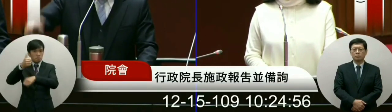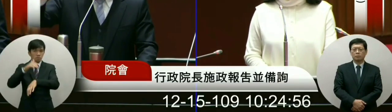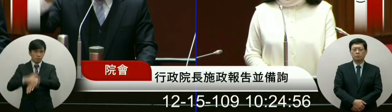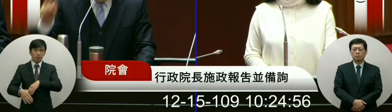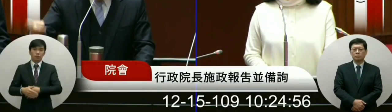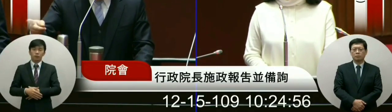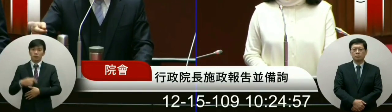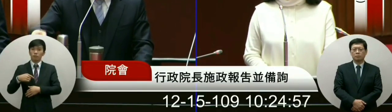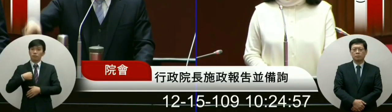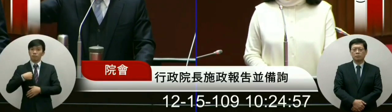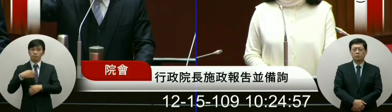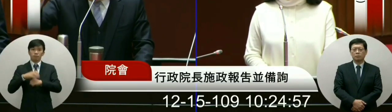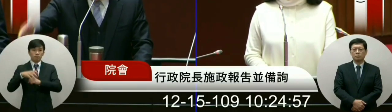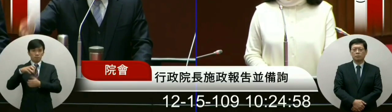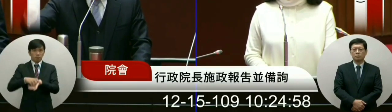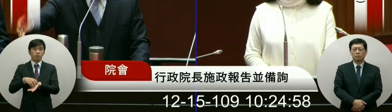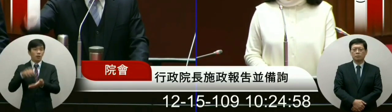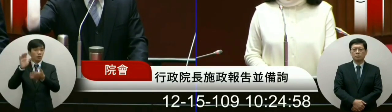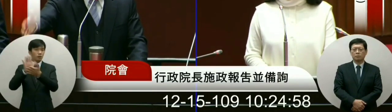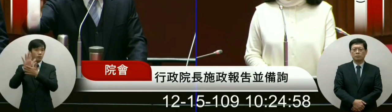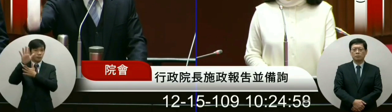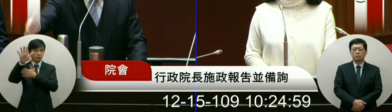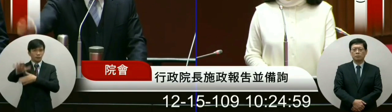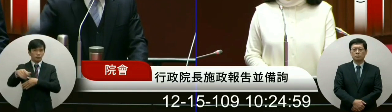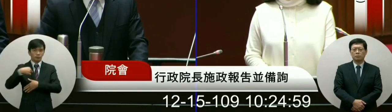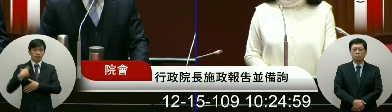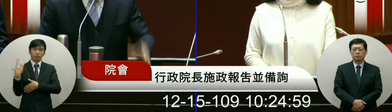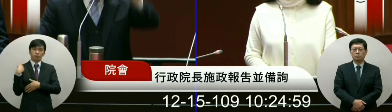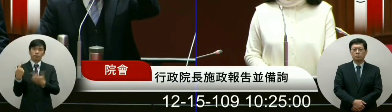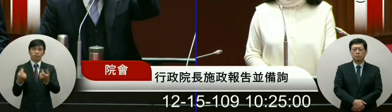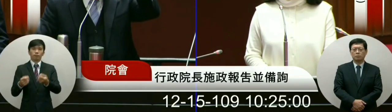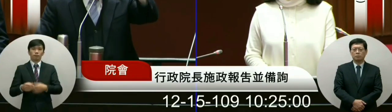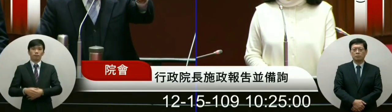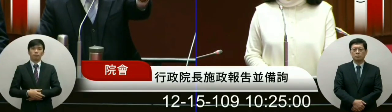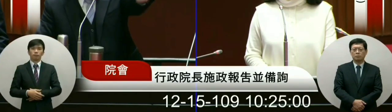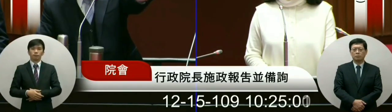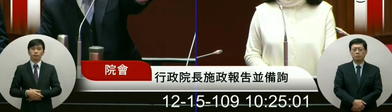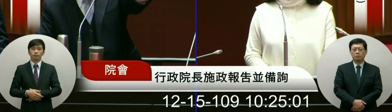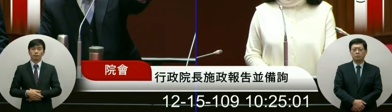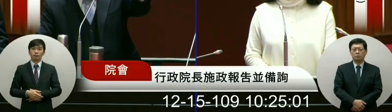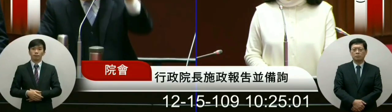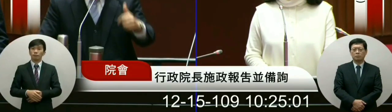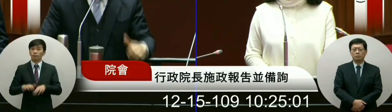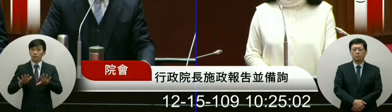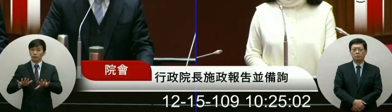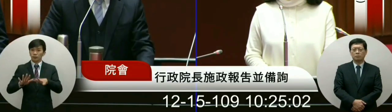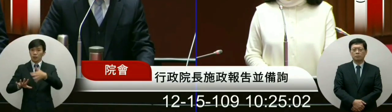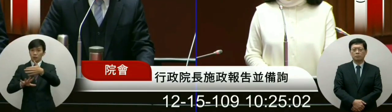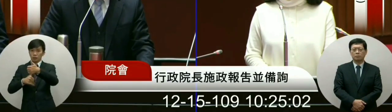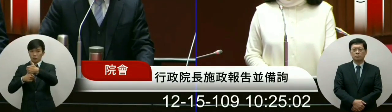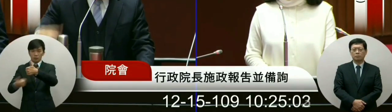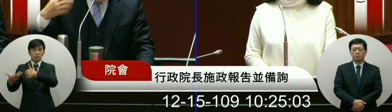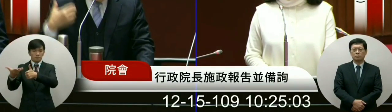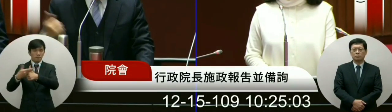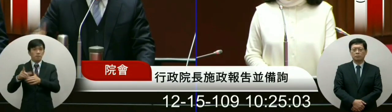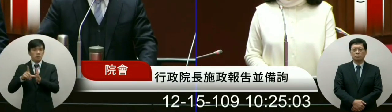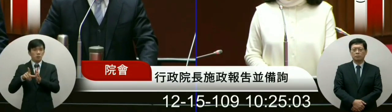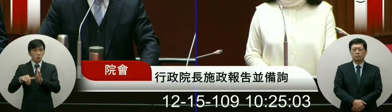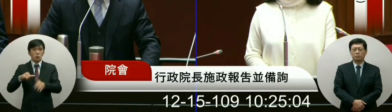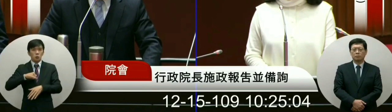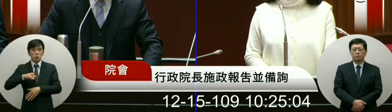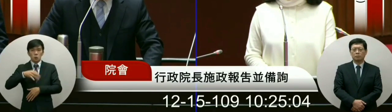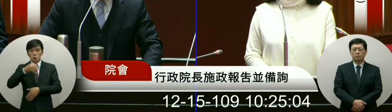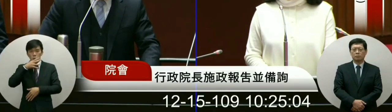保证，未来我依然如此。甚至今天谢谢委员特别给我时间，我在